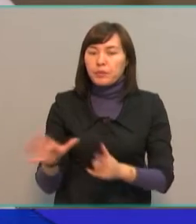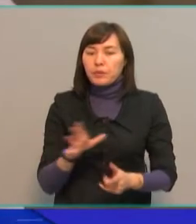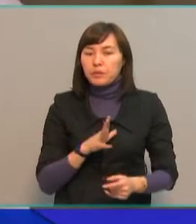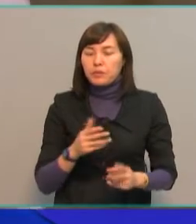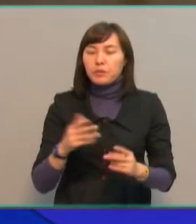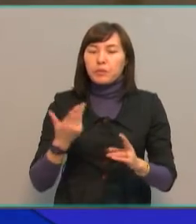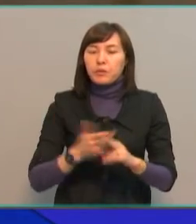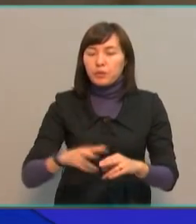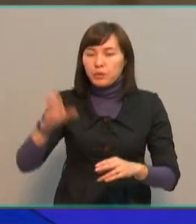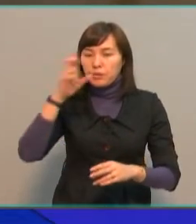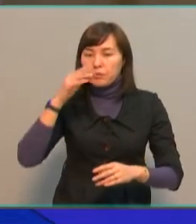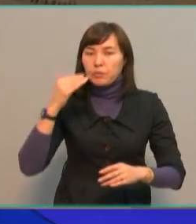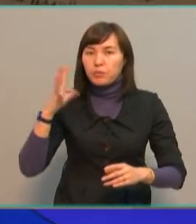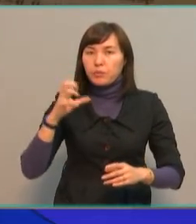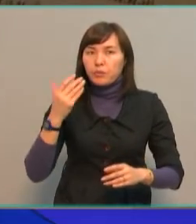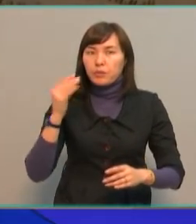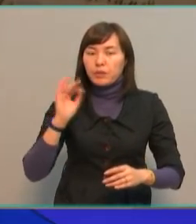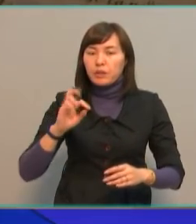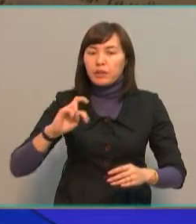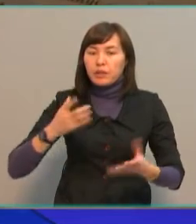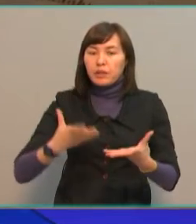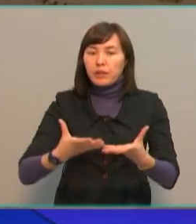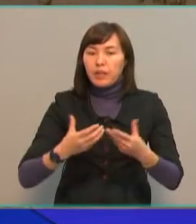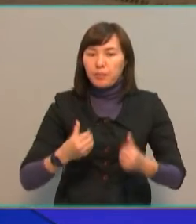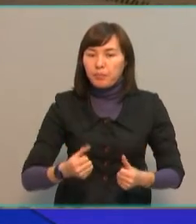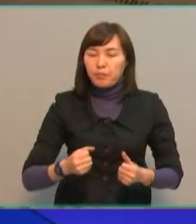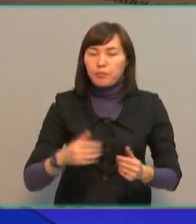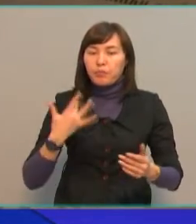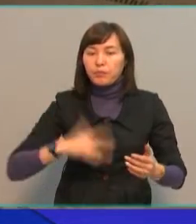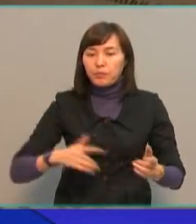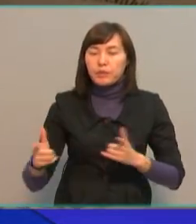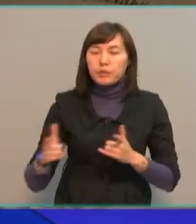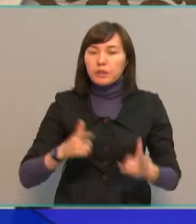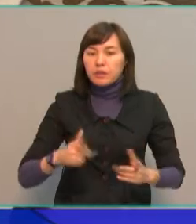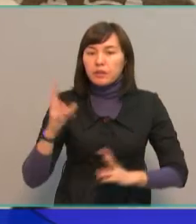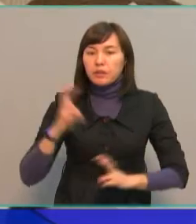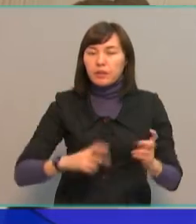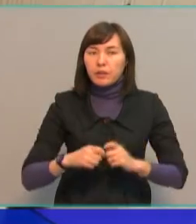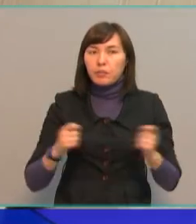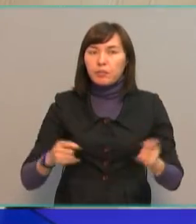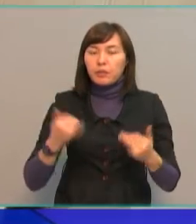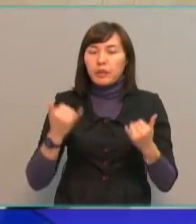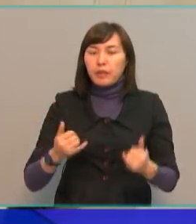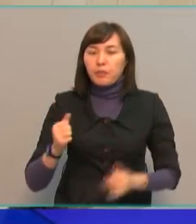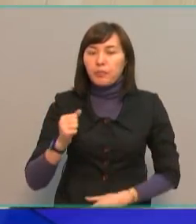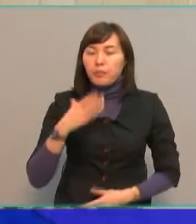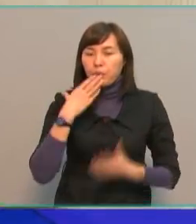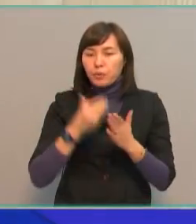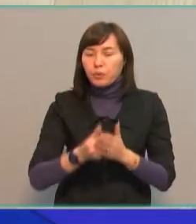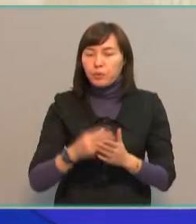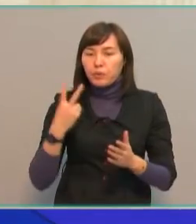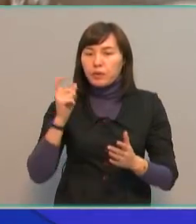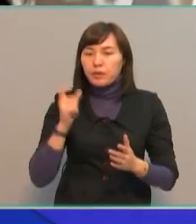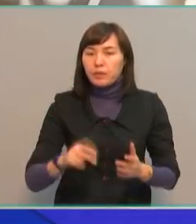шықты. Сөйтіп мемлекеттен 500 мың тенге қайтарымсыз қаржы алып, домбыра жасау цехін ашты. Қазір Мүтәлхан өзі сынды